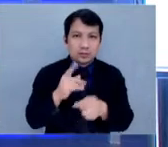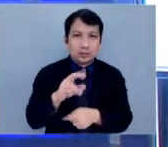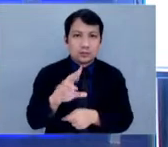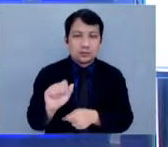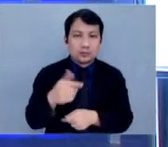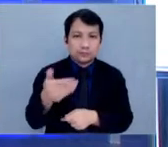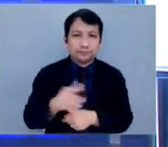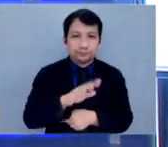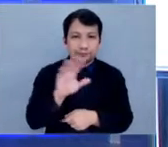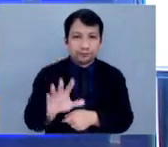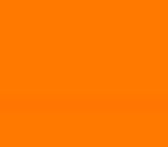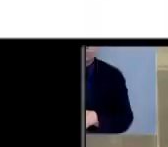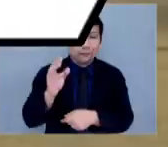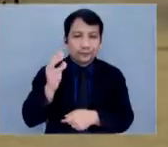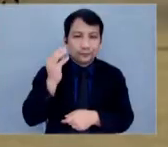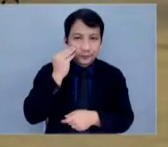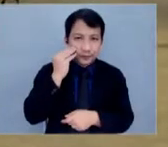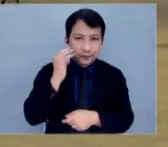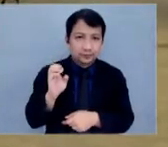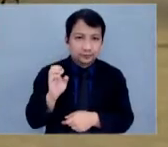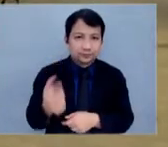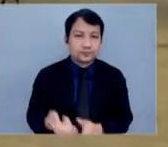yan si Marian Enriquez.